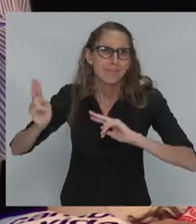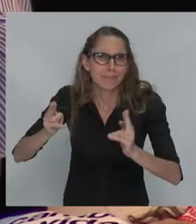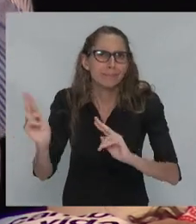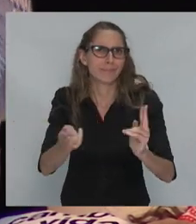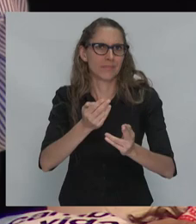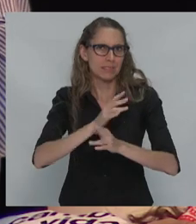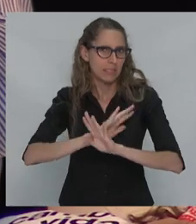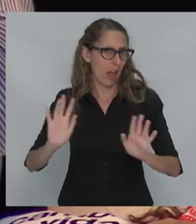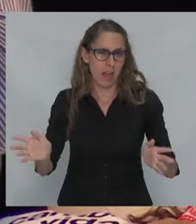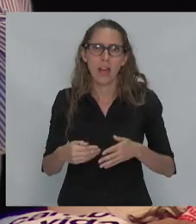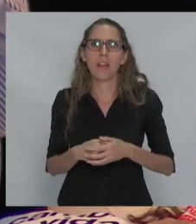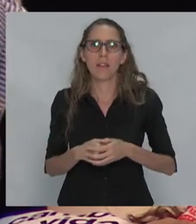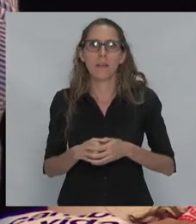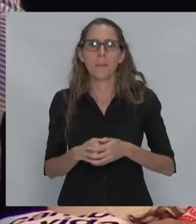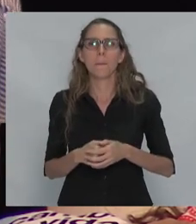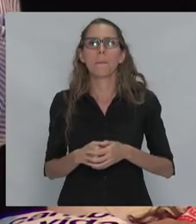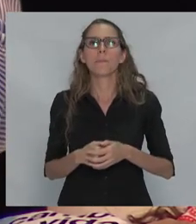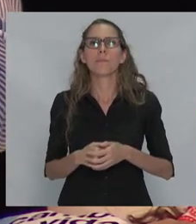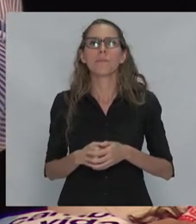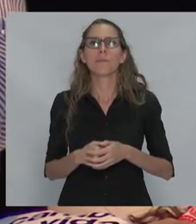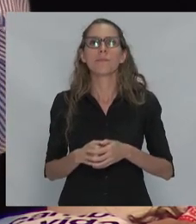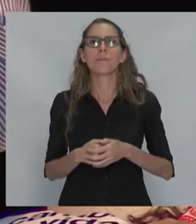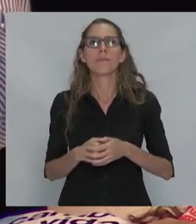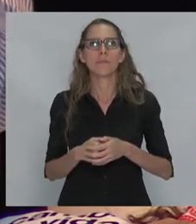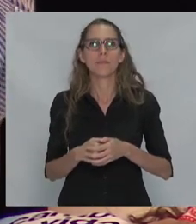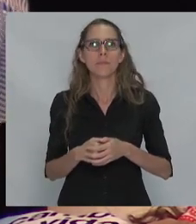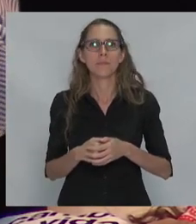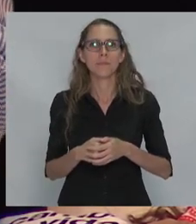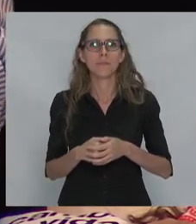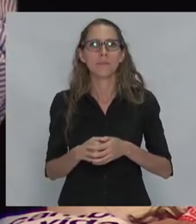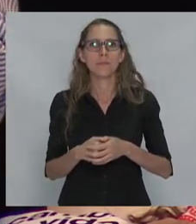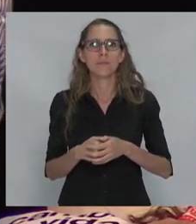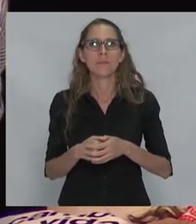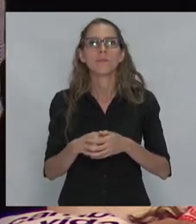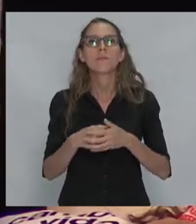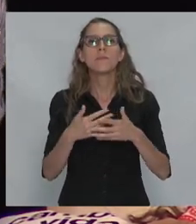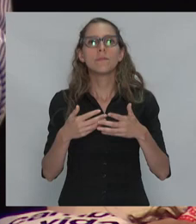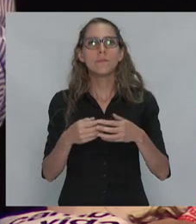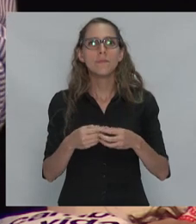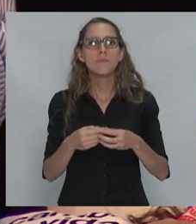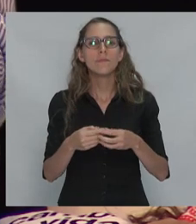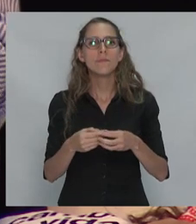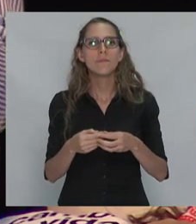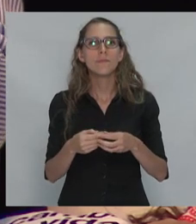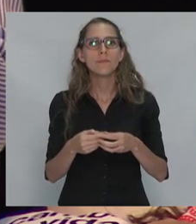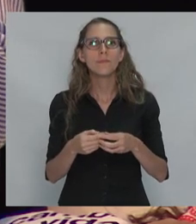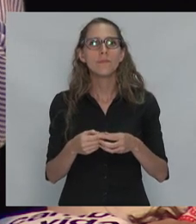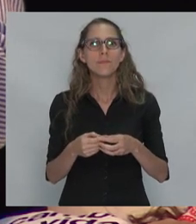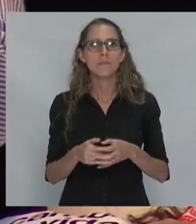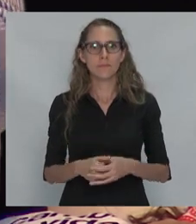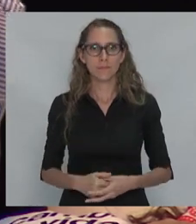des milliers de vies pour sa cause. Mais ce que vous devez savoir également, c'est